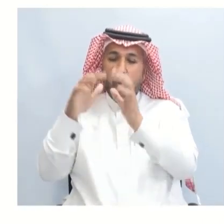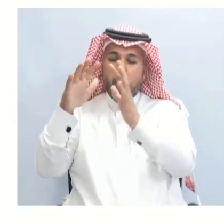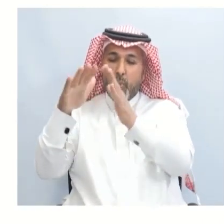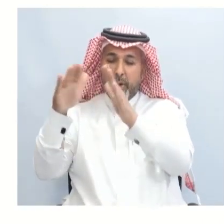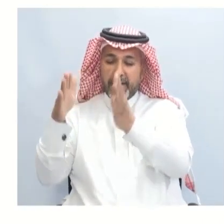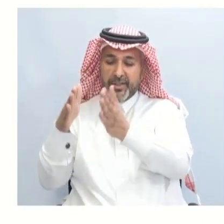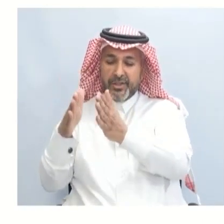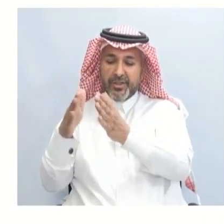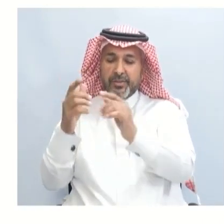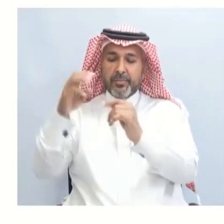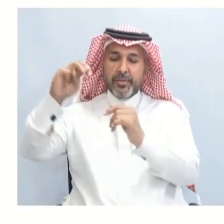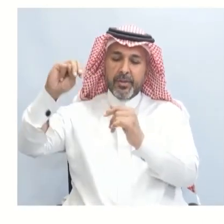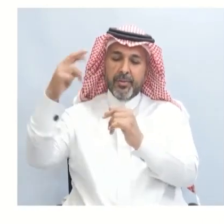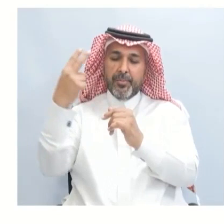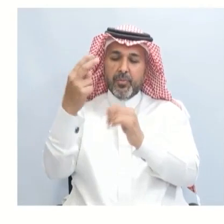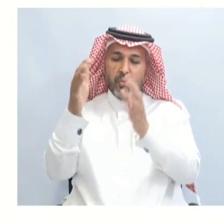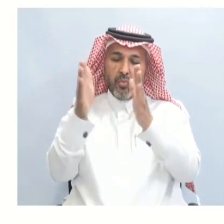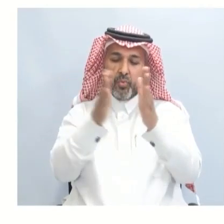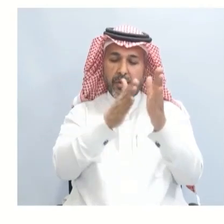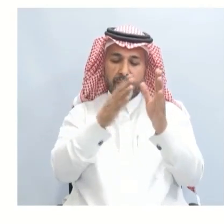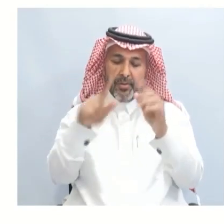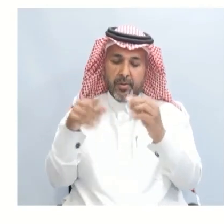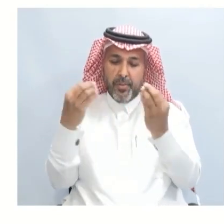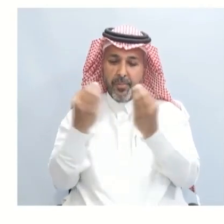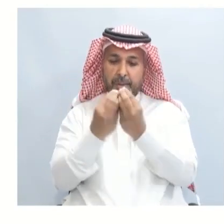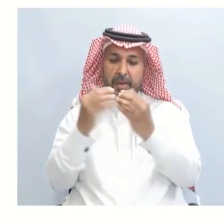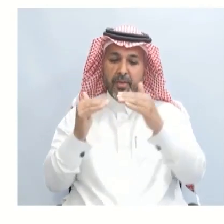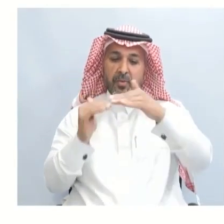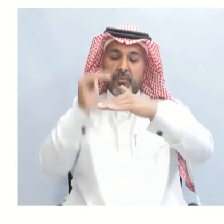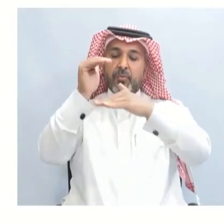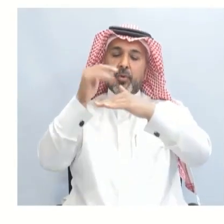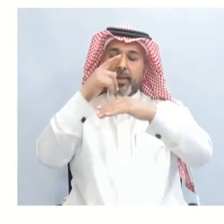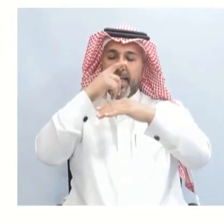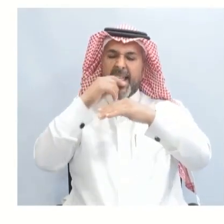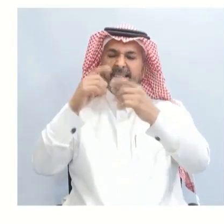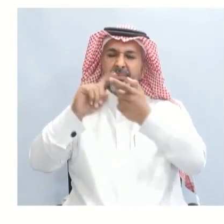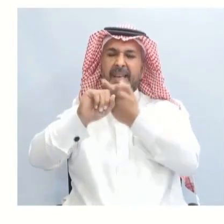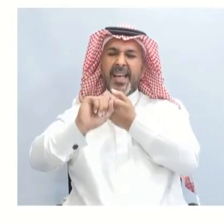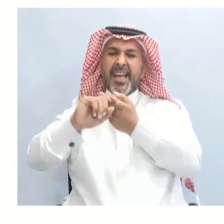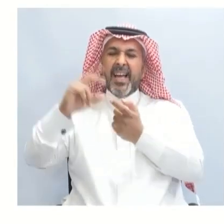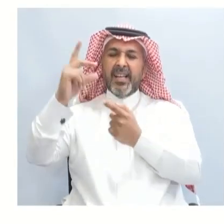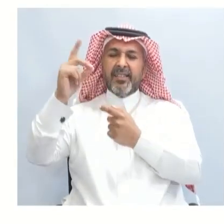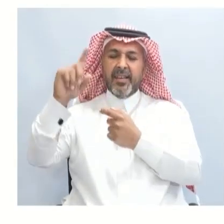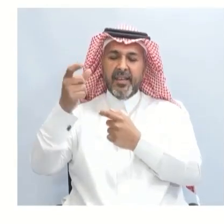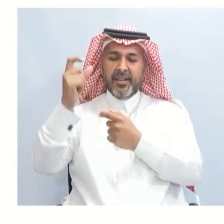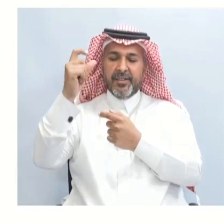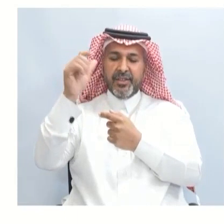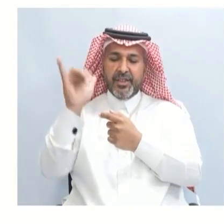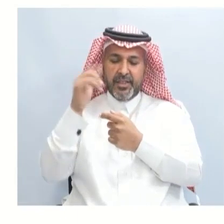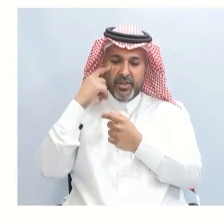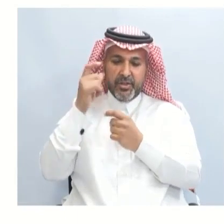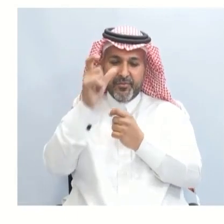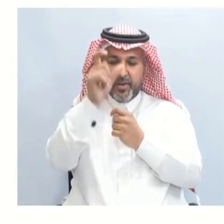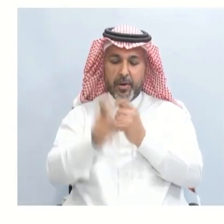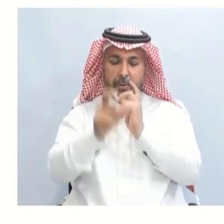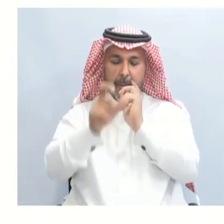موجودات في البسط فبالتالي العلاقه ماذا طرديه انظر معي لاول عمودين على يسار الشاشه الان لدي